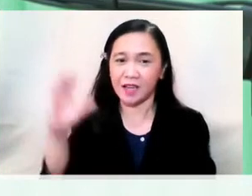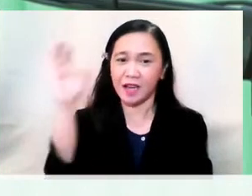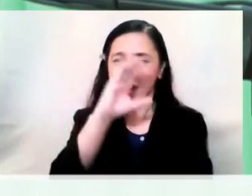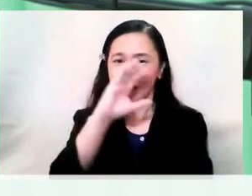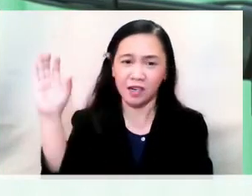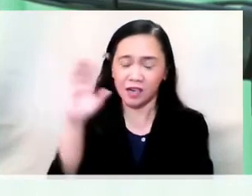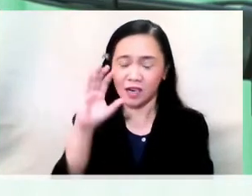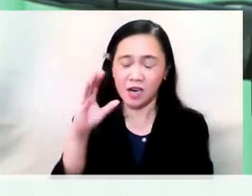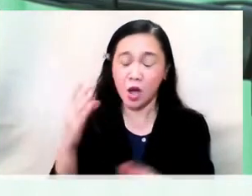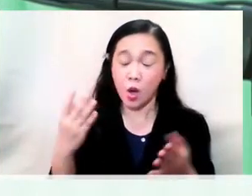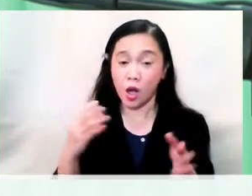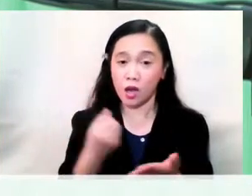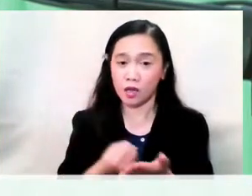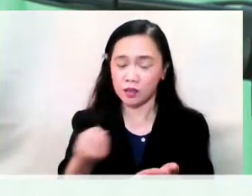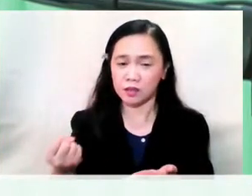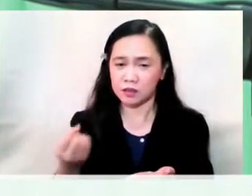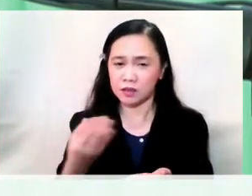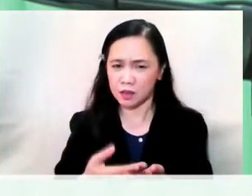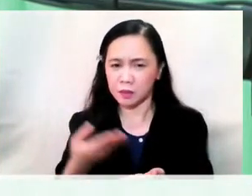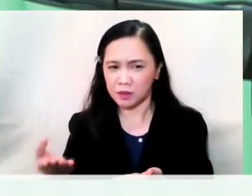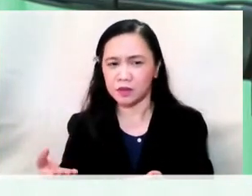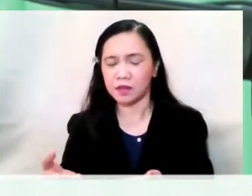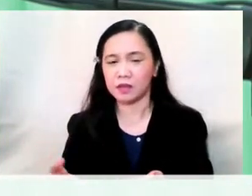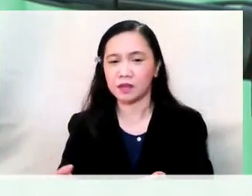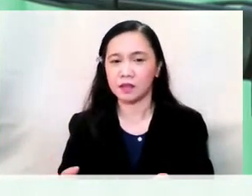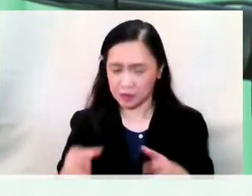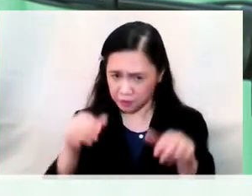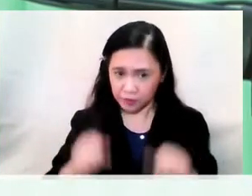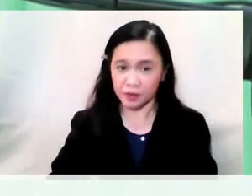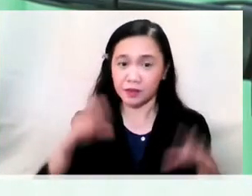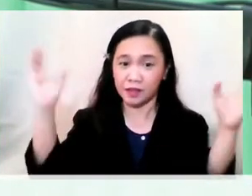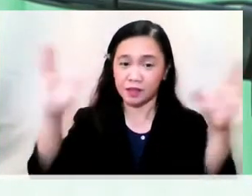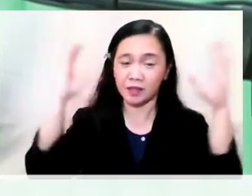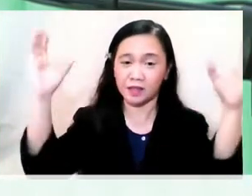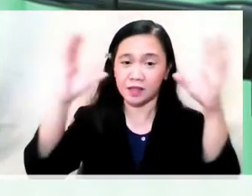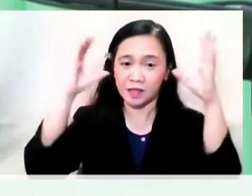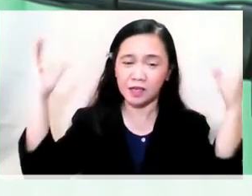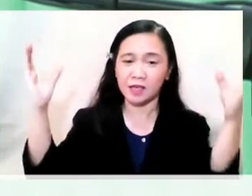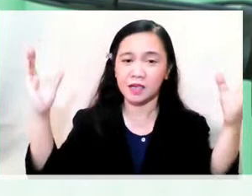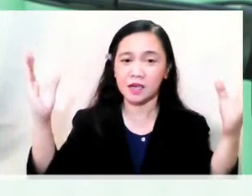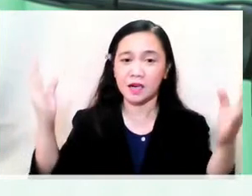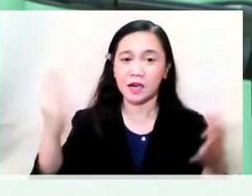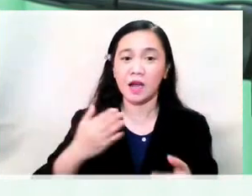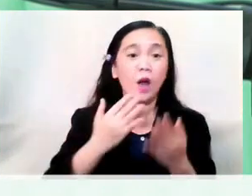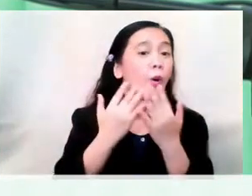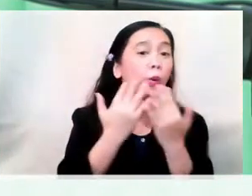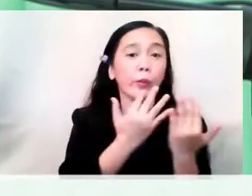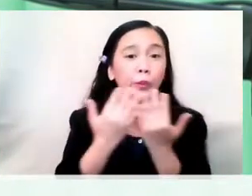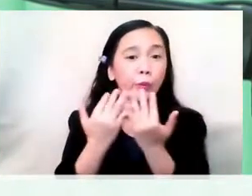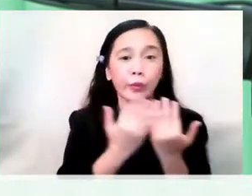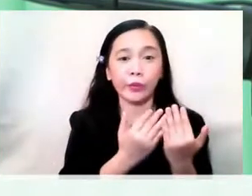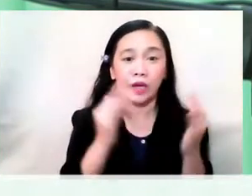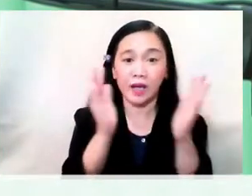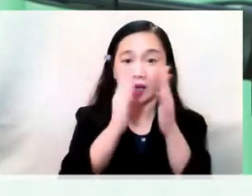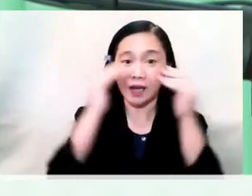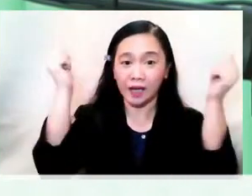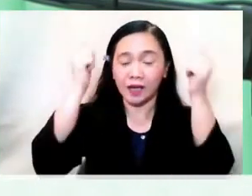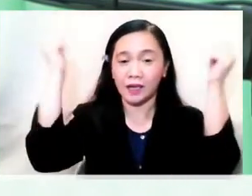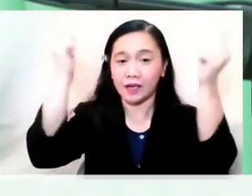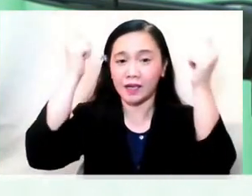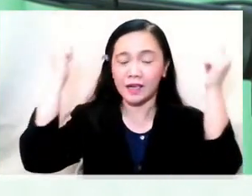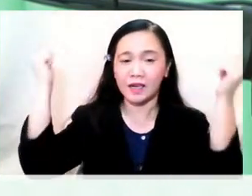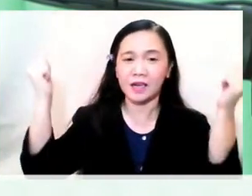shopping. Maari naman palang magdiwang ng birthdays, ng anniversary, ng piyesta na hindi